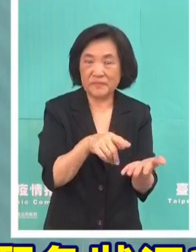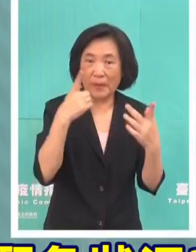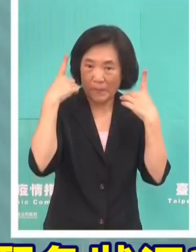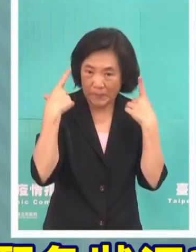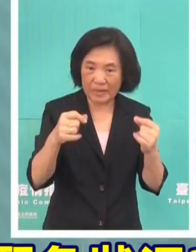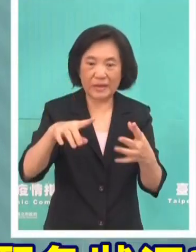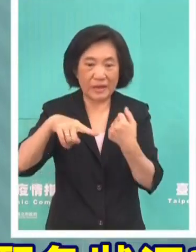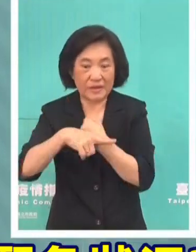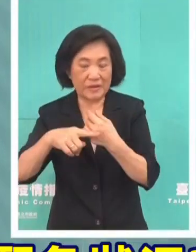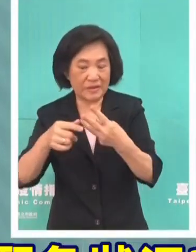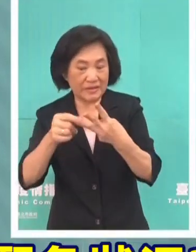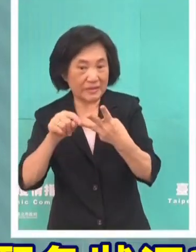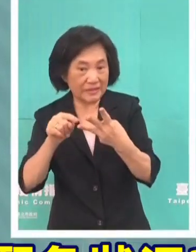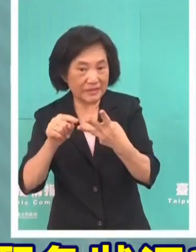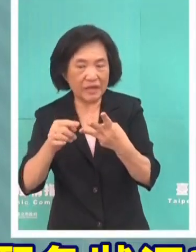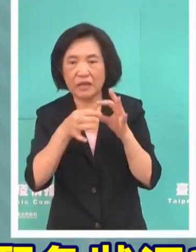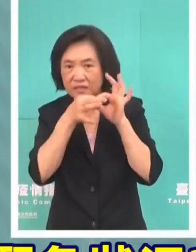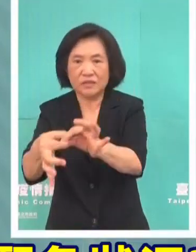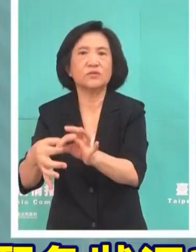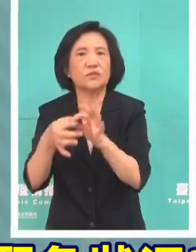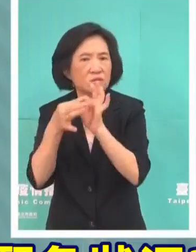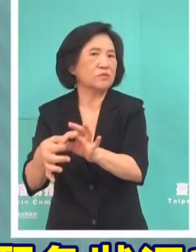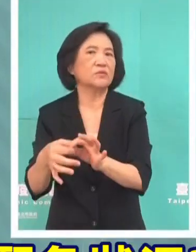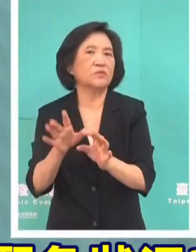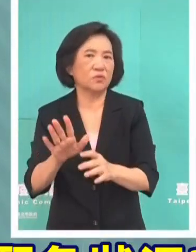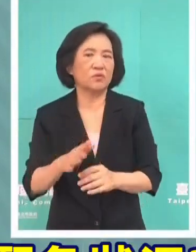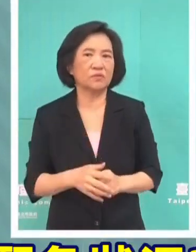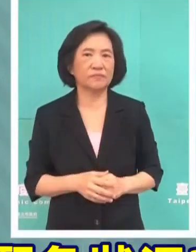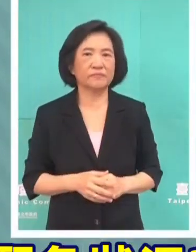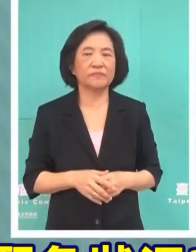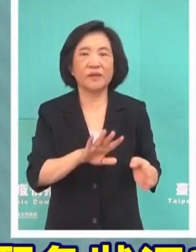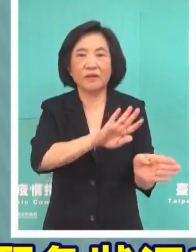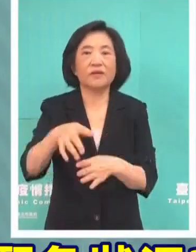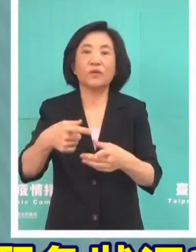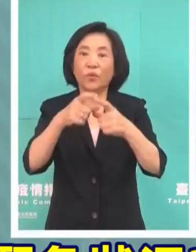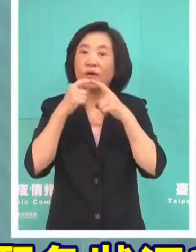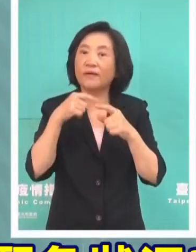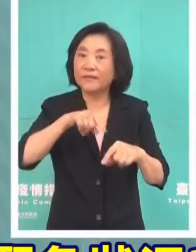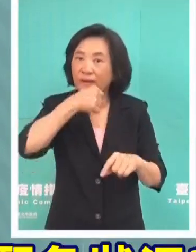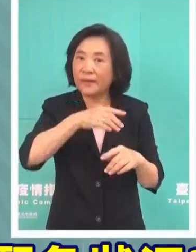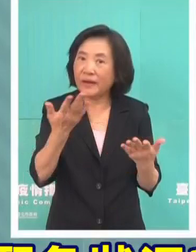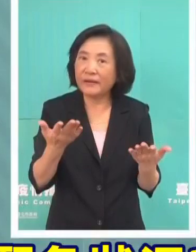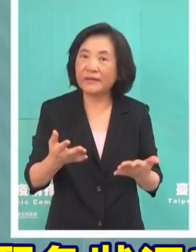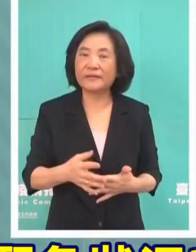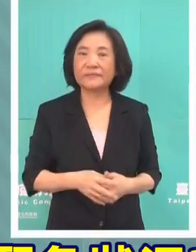在做的第三期实验还继续在做。好，回到台湾的状况，